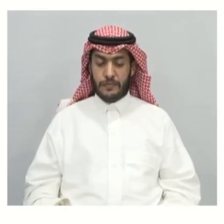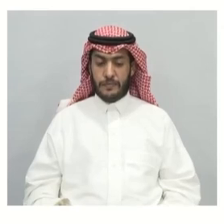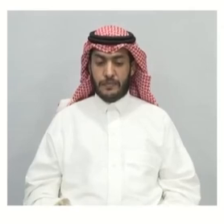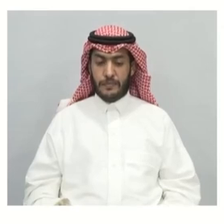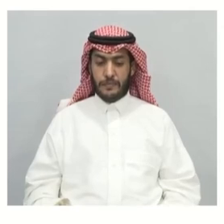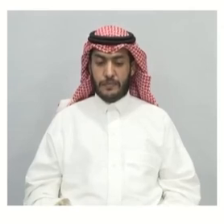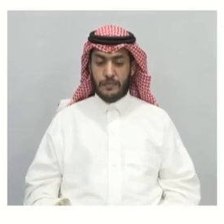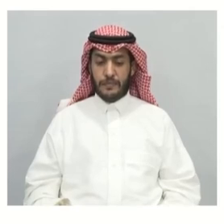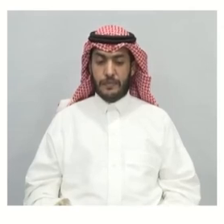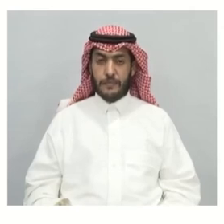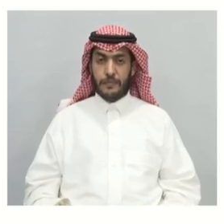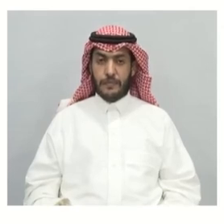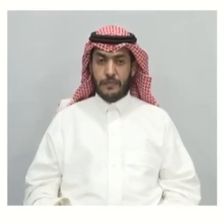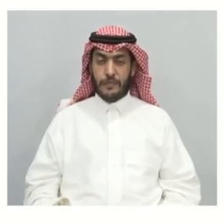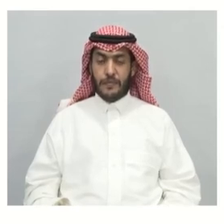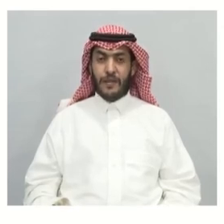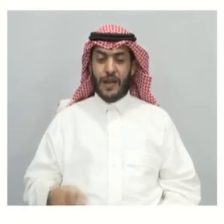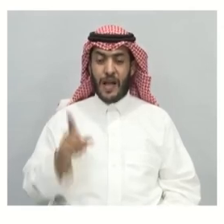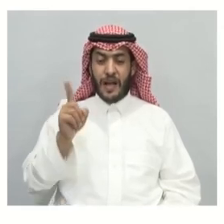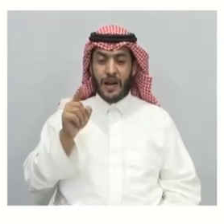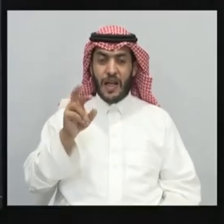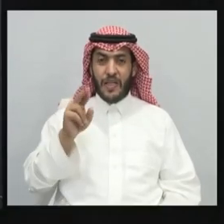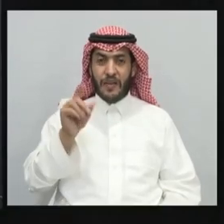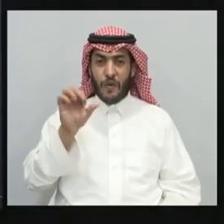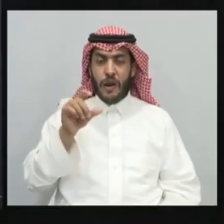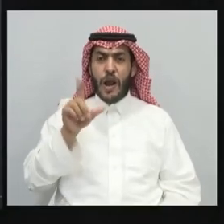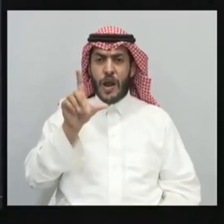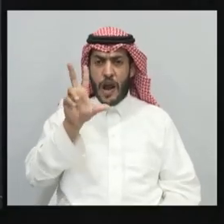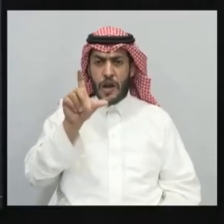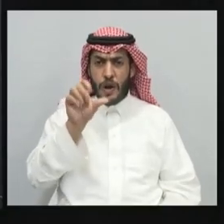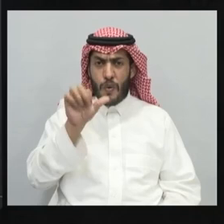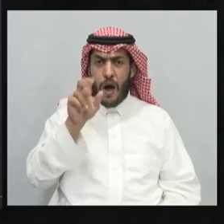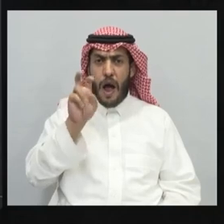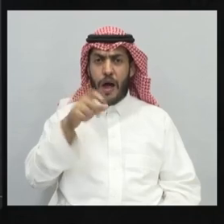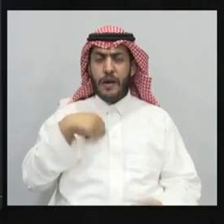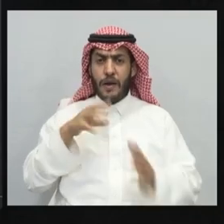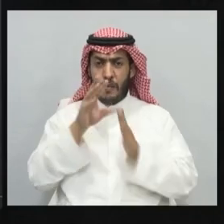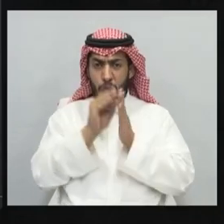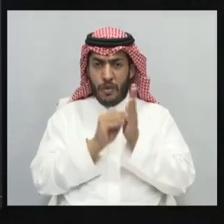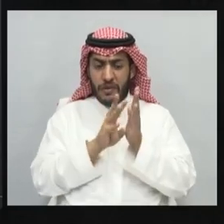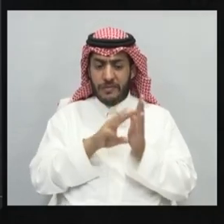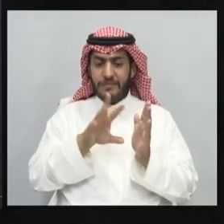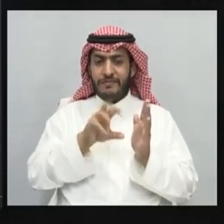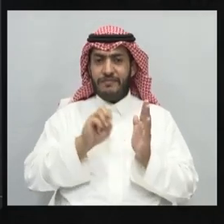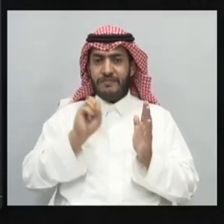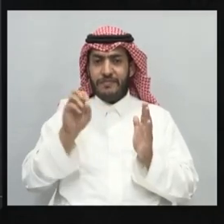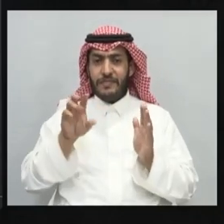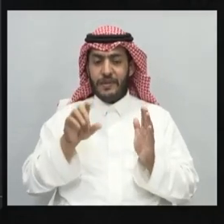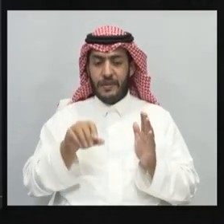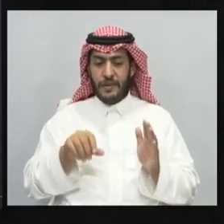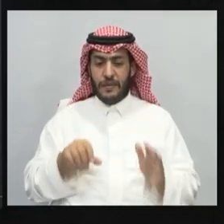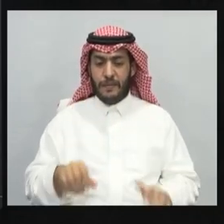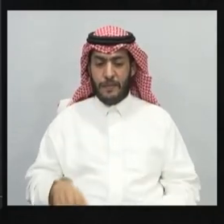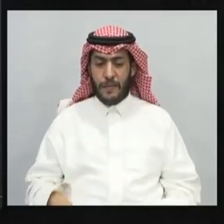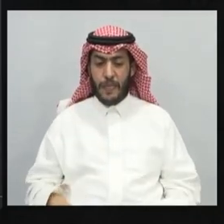وبكذا عرف رذرفورد النواه و اعطاها النموذج اللي هو موجود عندي هنا لليسار